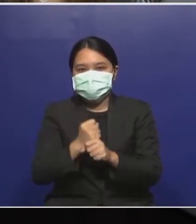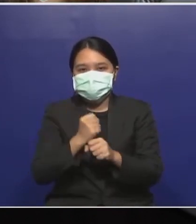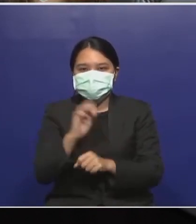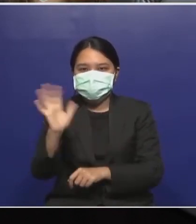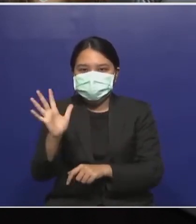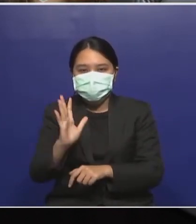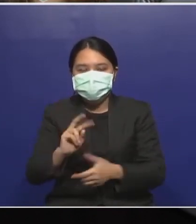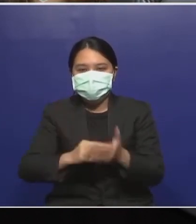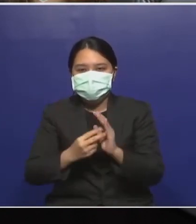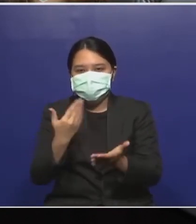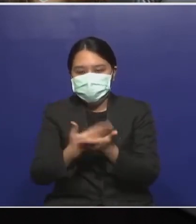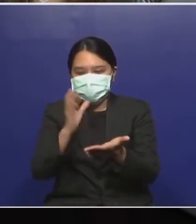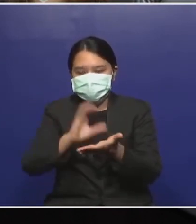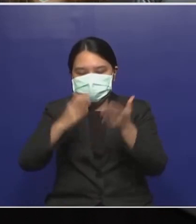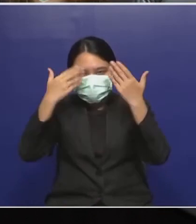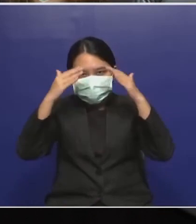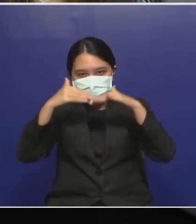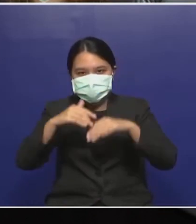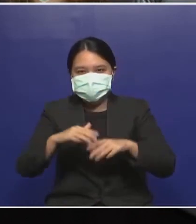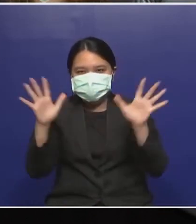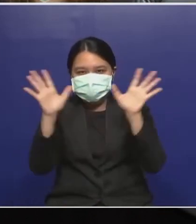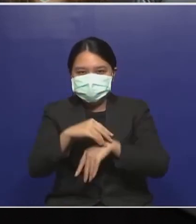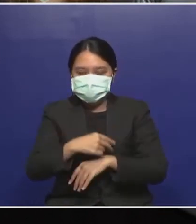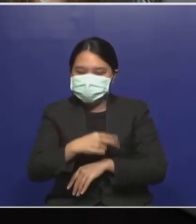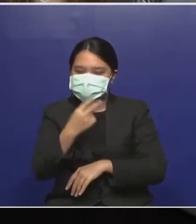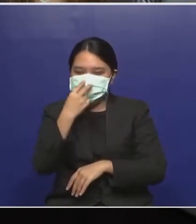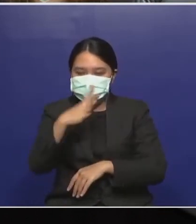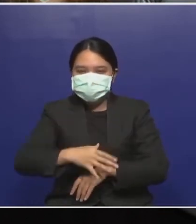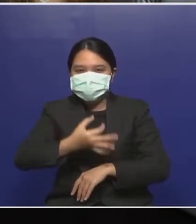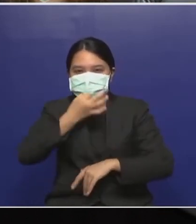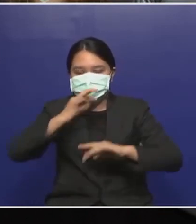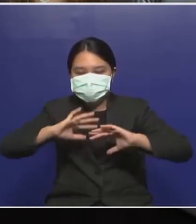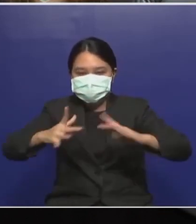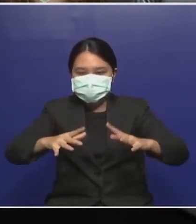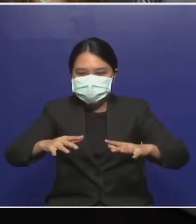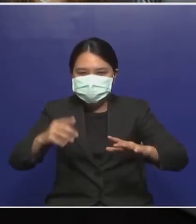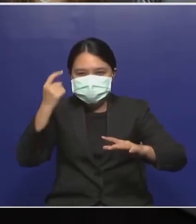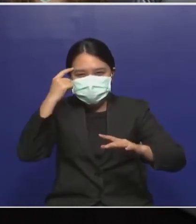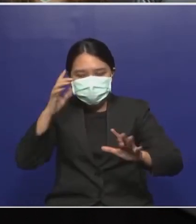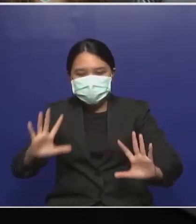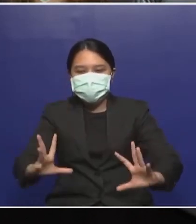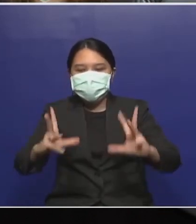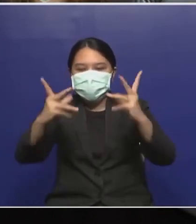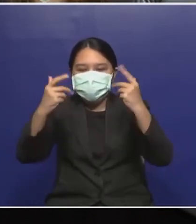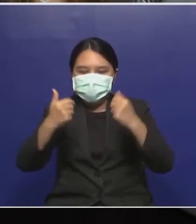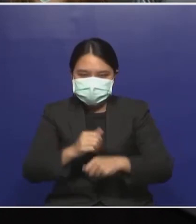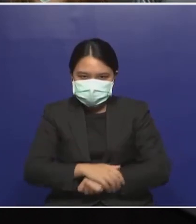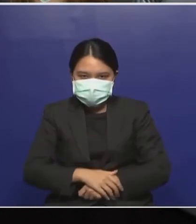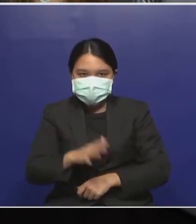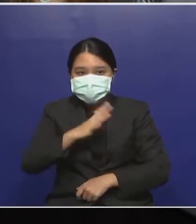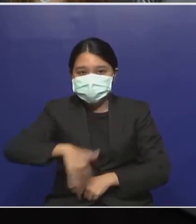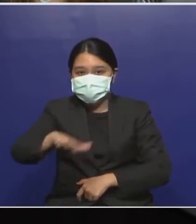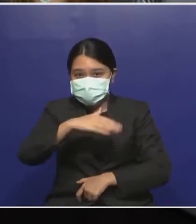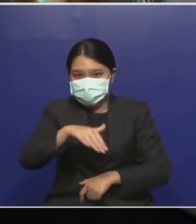แบบนี้เขาเรีกวางบตาบอด มองไม่เหนเลยว่าหาร์ดไนของประเทศไย หายไปทราจะหมดแล้ครับเพรเราเตรี